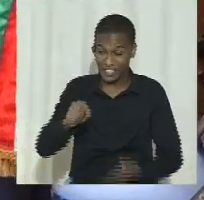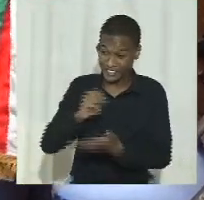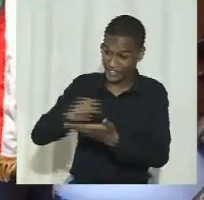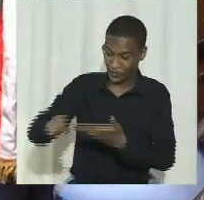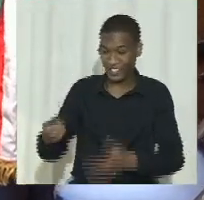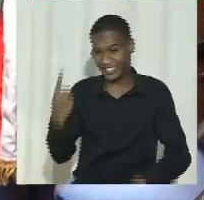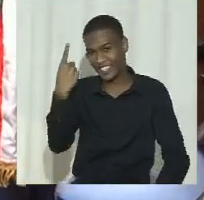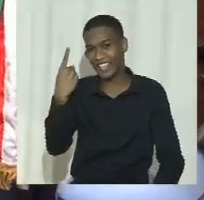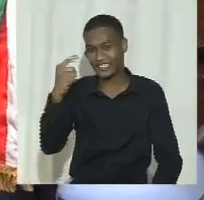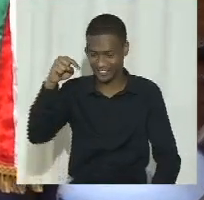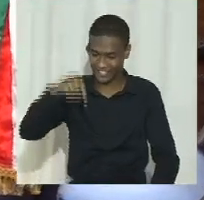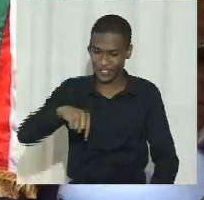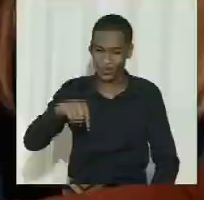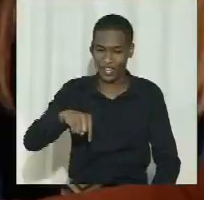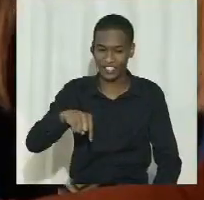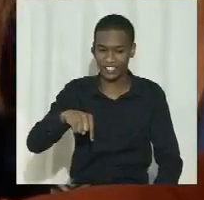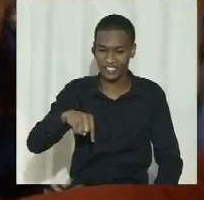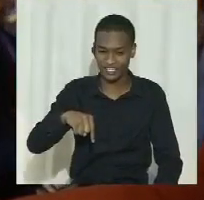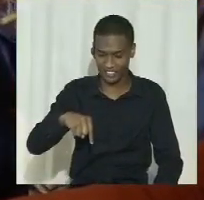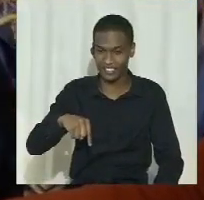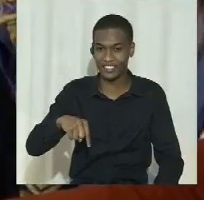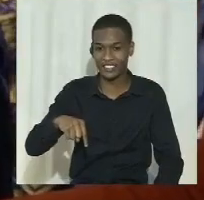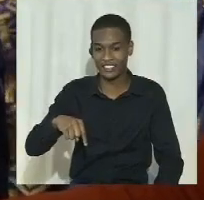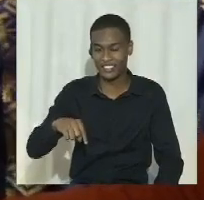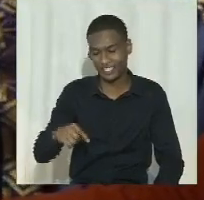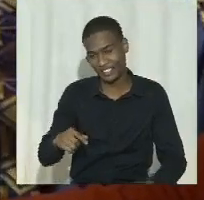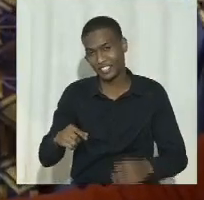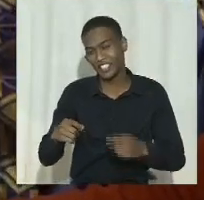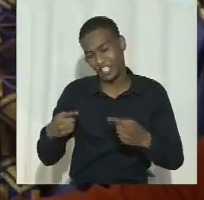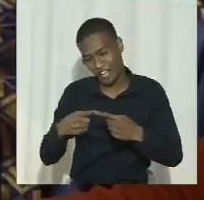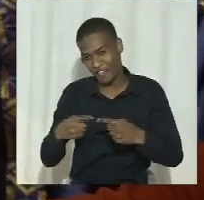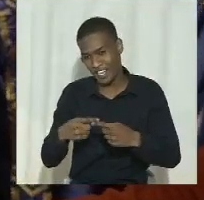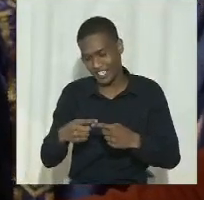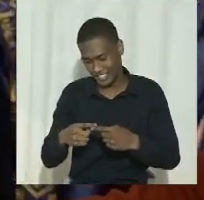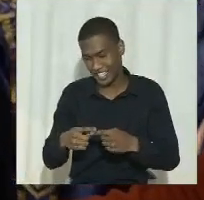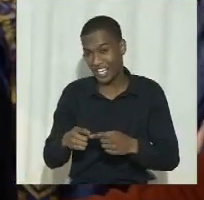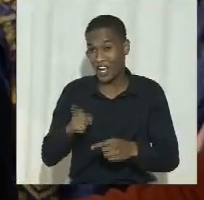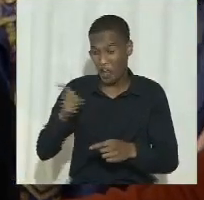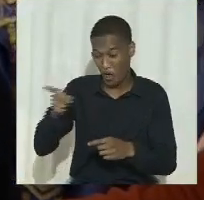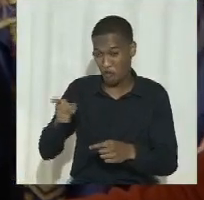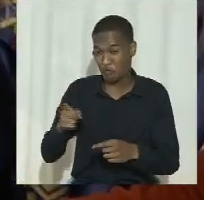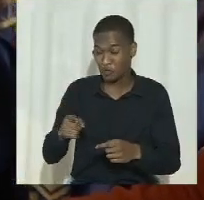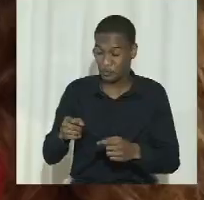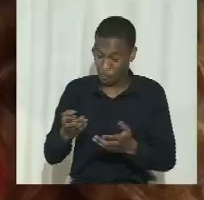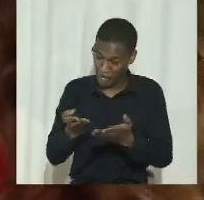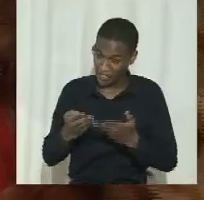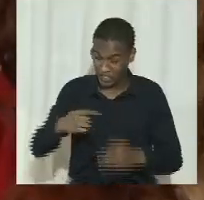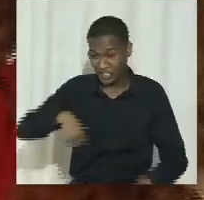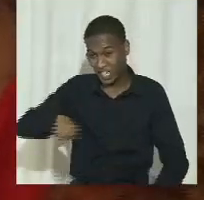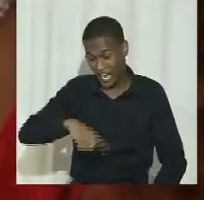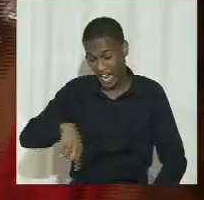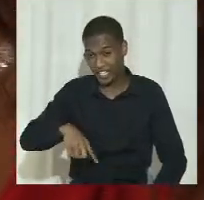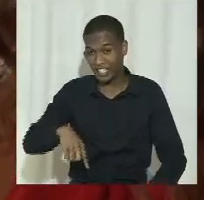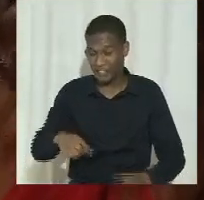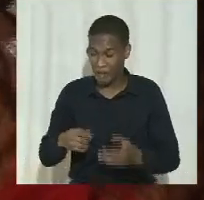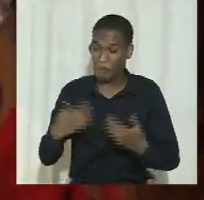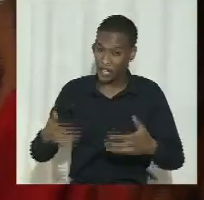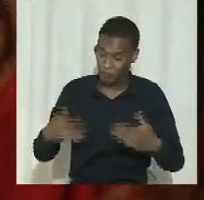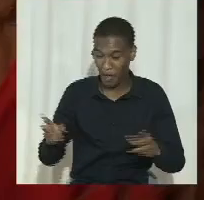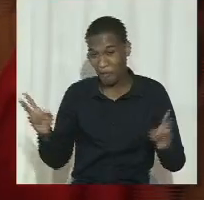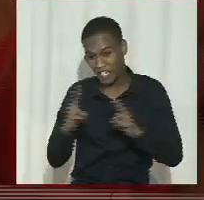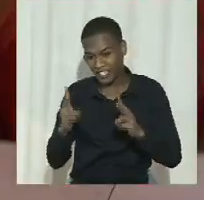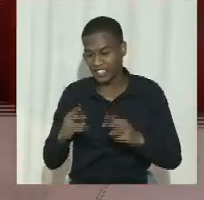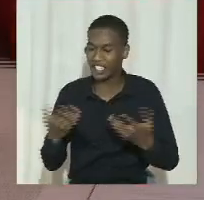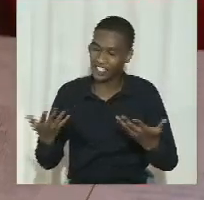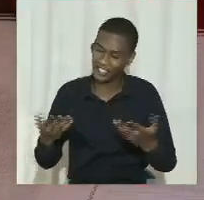eny somary fa ny tena izy tokony hoe mba betsabetsaka any ilay manatitra fa efa izay moa izany ny zava-misy.